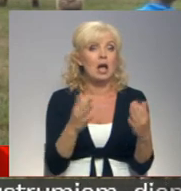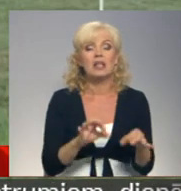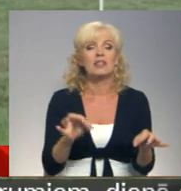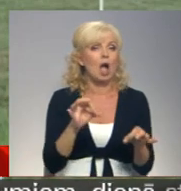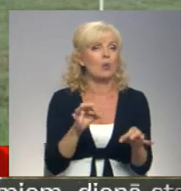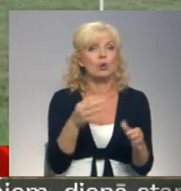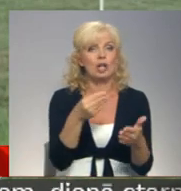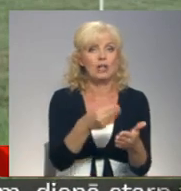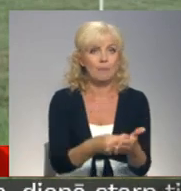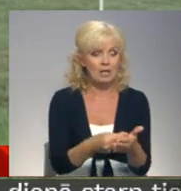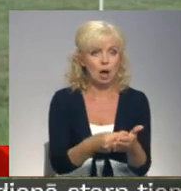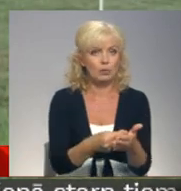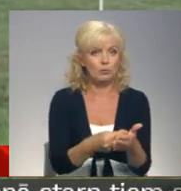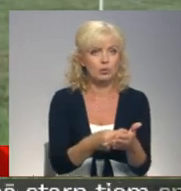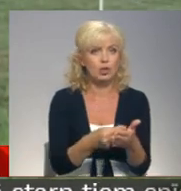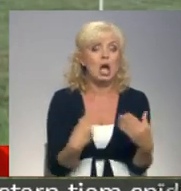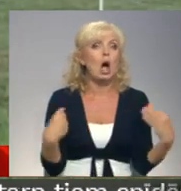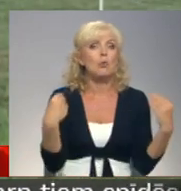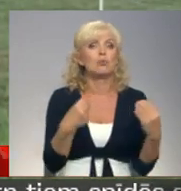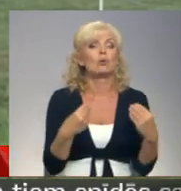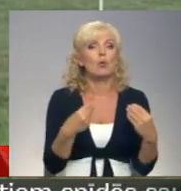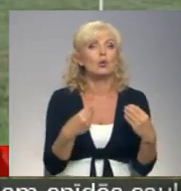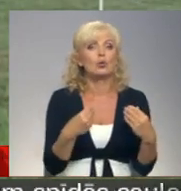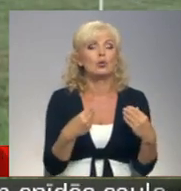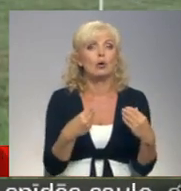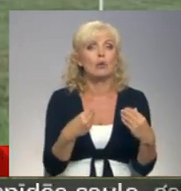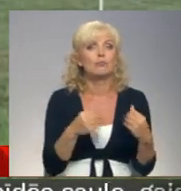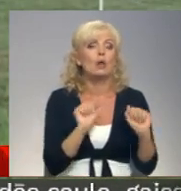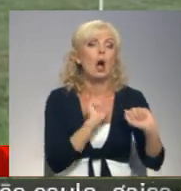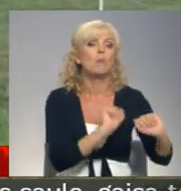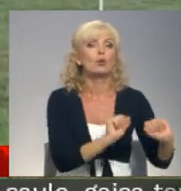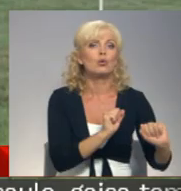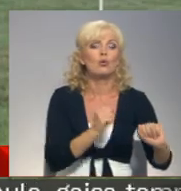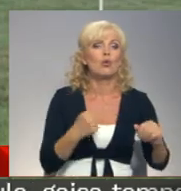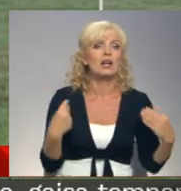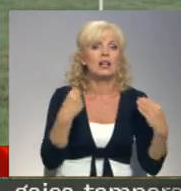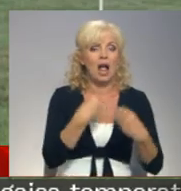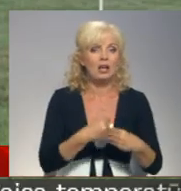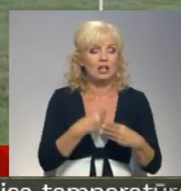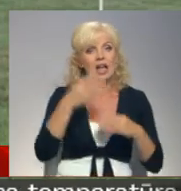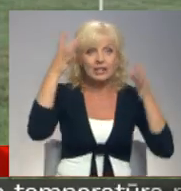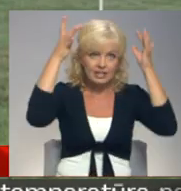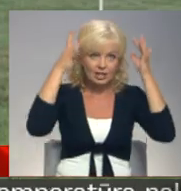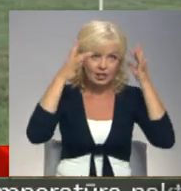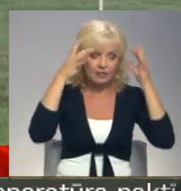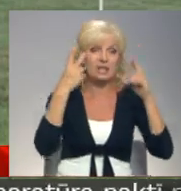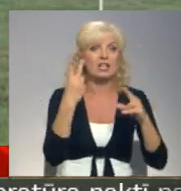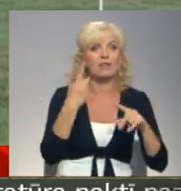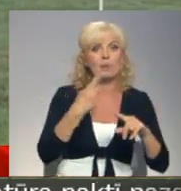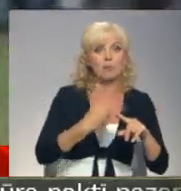nepirkām. Bruņojums, smogs, bruņukroklis, tas man ir 11 kilogramu, jā, kivere kaut kādi 2 plus mīnus